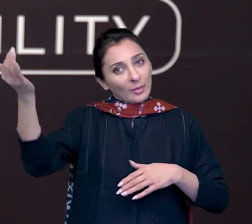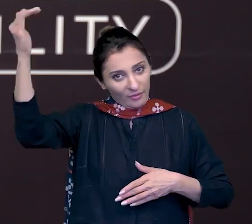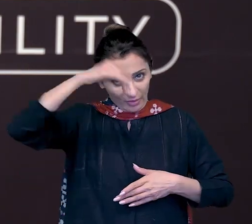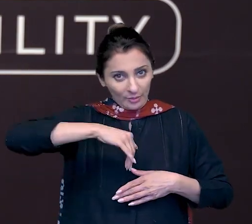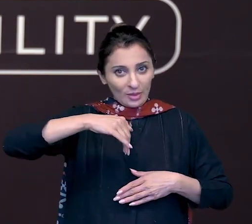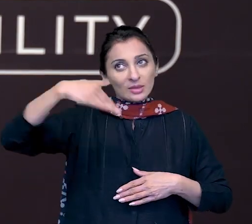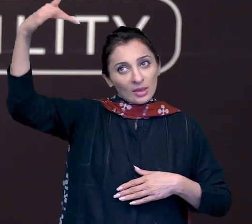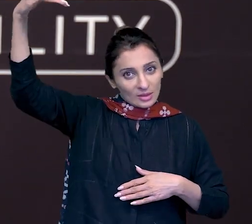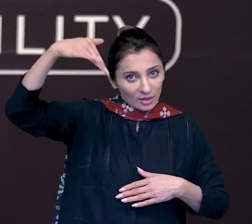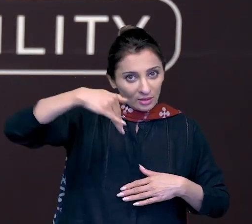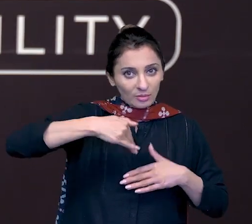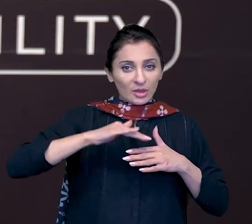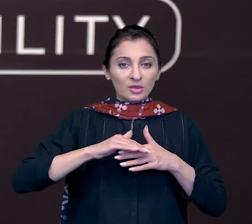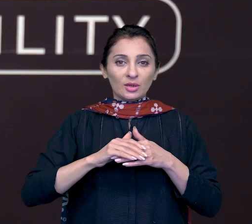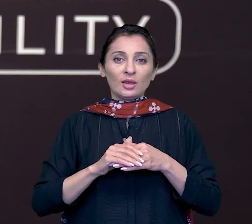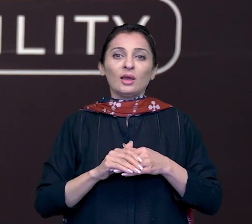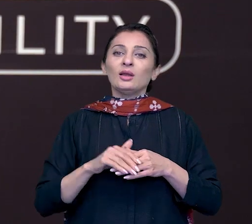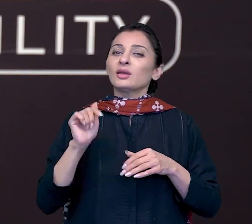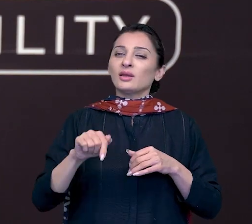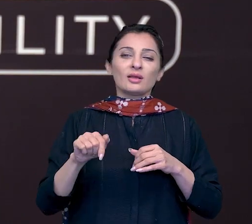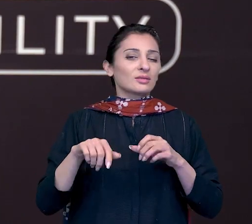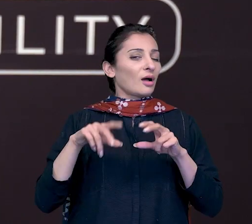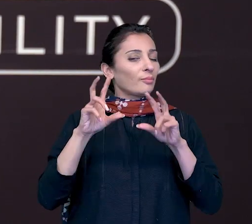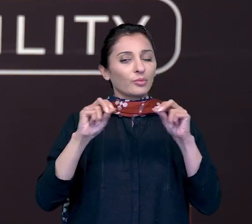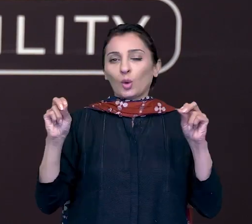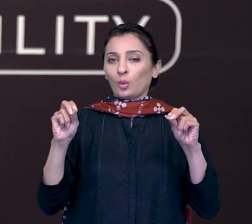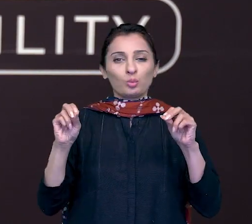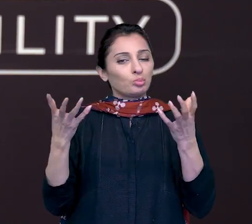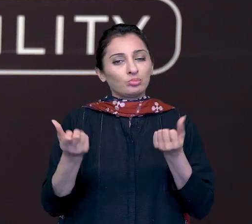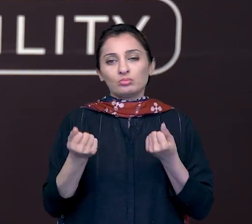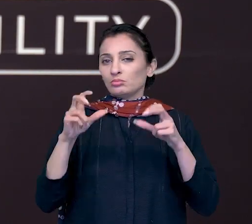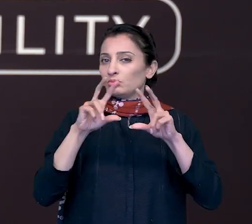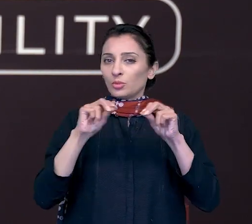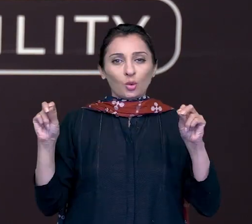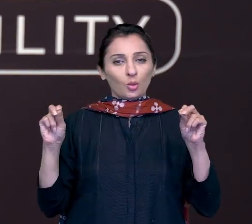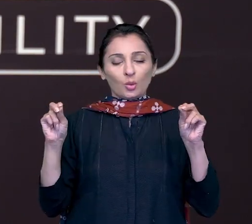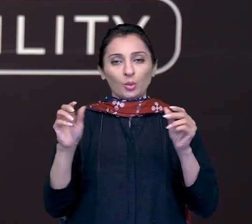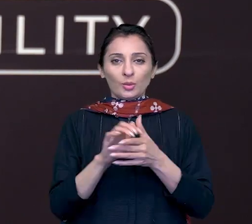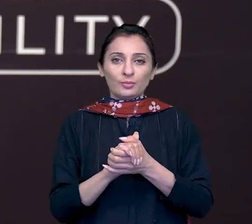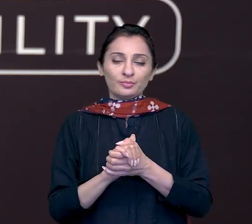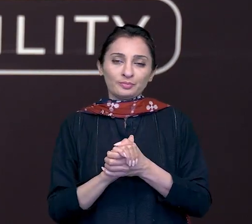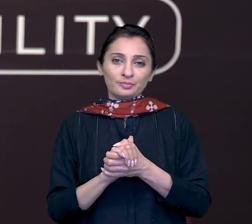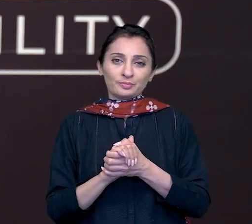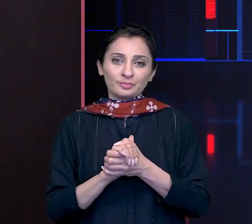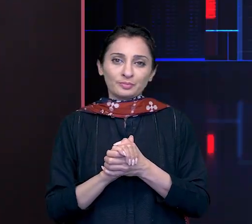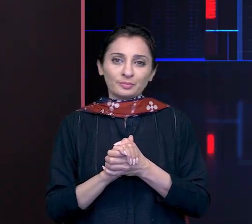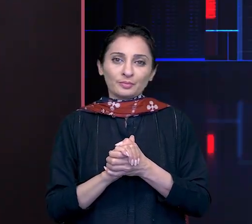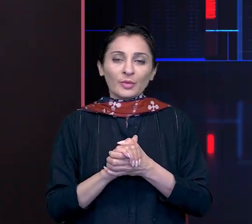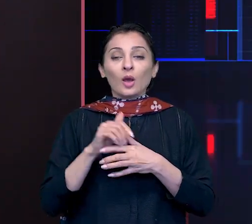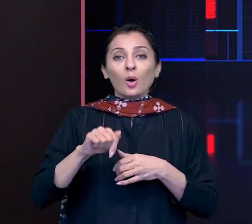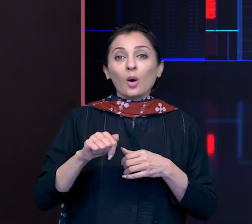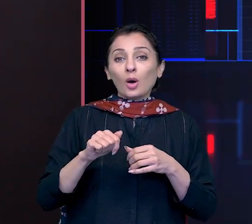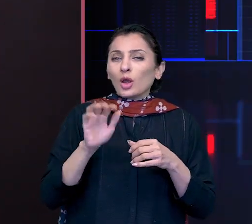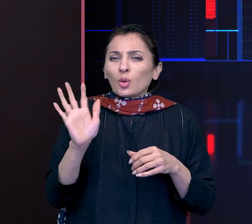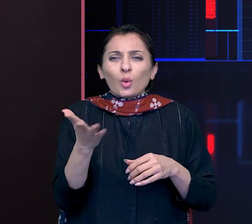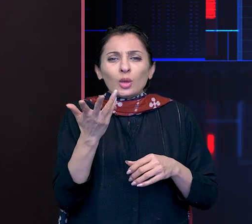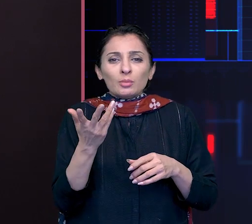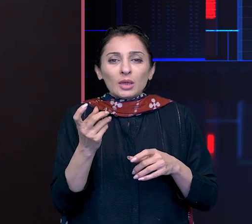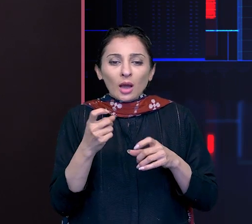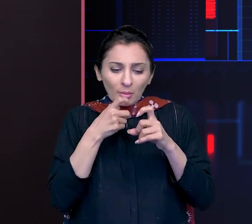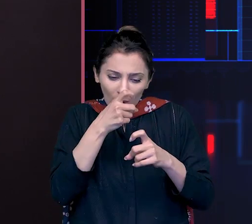ایگزسٹ کرتے ہیں تو آپ بھی ہمیں اس طرح کا کوئی سگنل واپس بھیجیے. انفارچونیٹلی ابھی تک اس طرح کا کوئی سگنل ہمیں نہیں ملا ہے اور نہ ہی